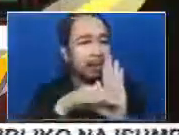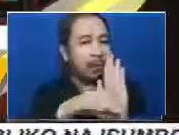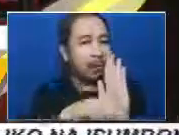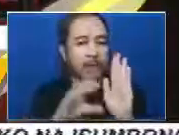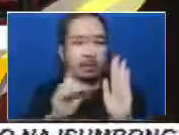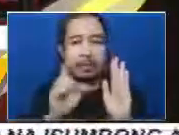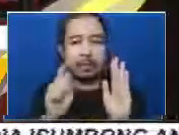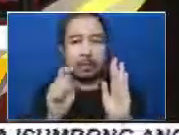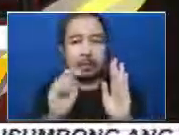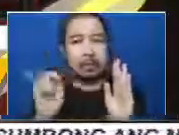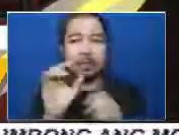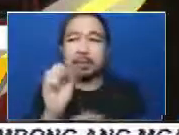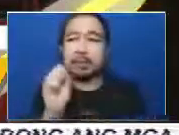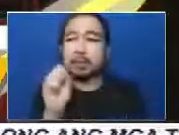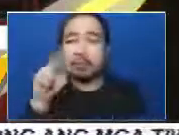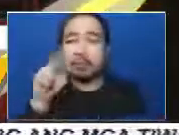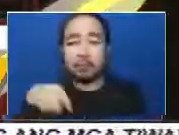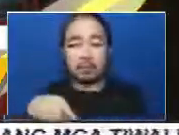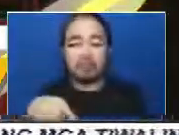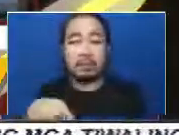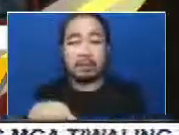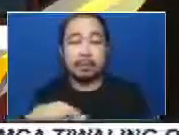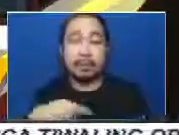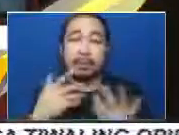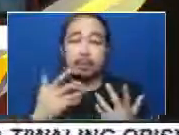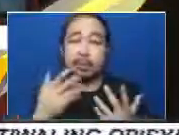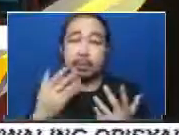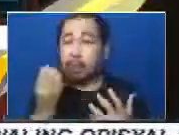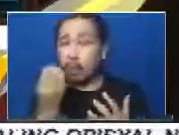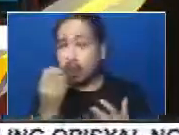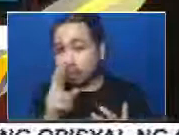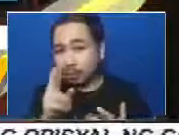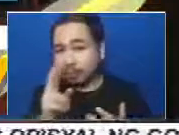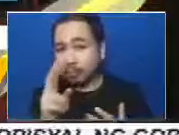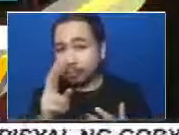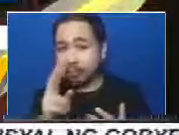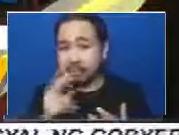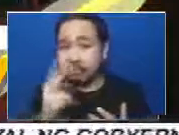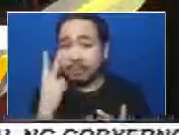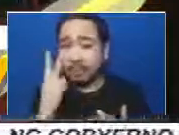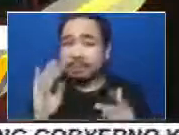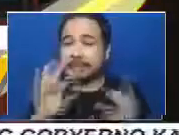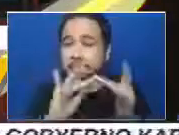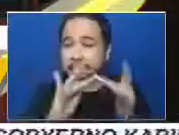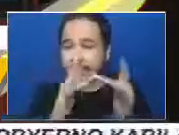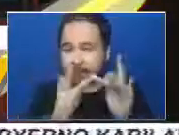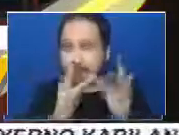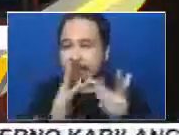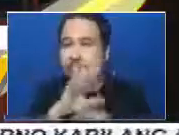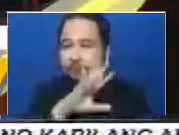sa palengke. Mahal. Mahal daw po kasi yung bagsak sa kanila nung kanilang mismo pong supplier. So,